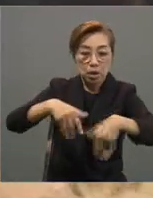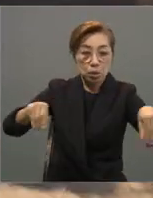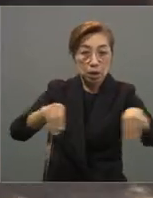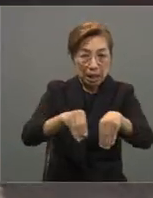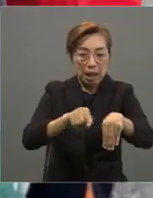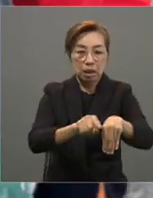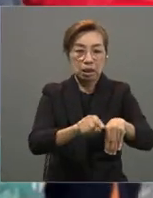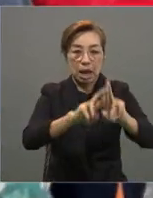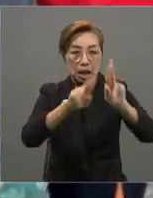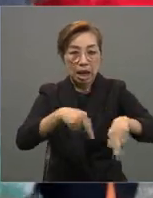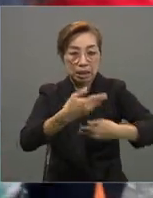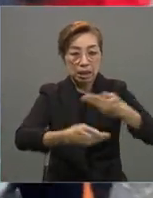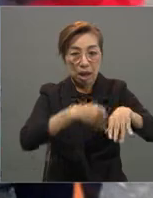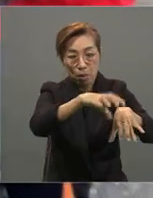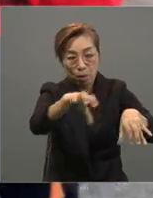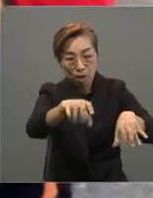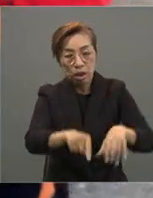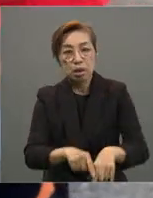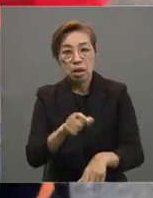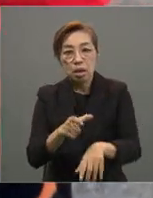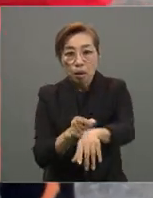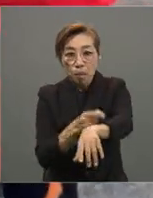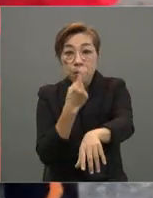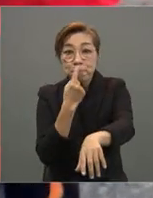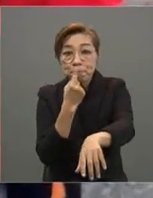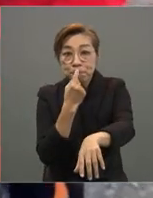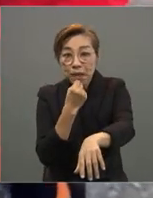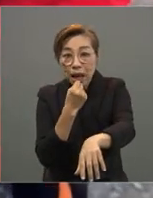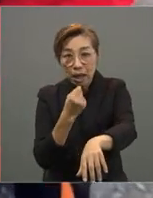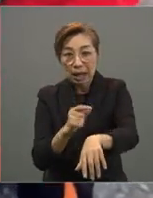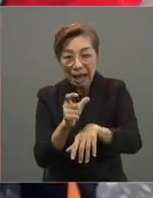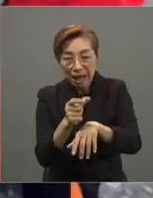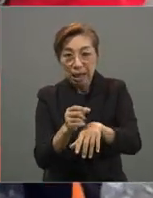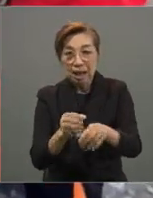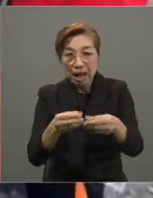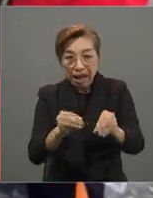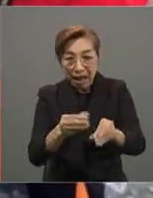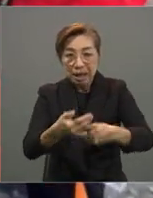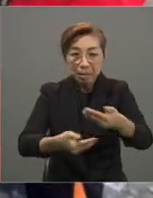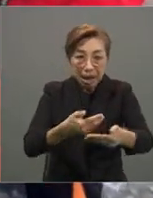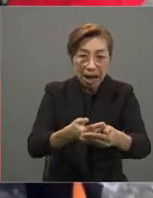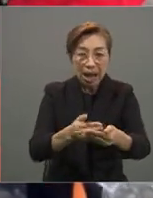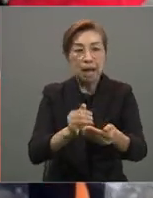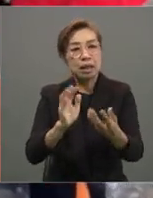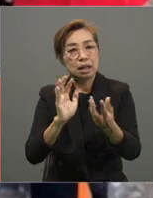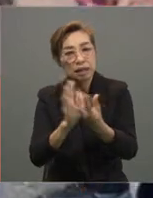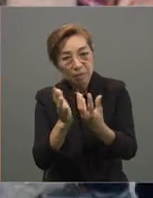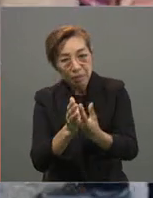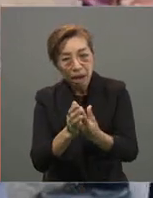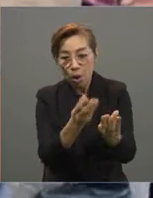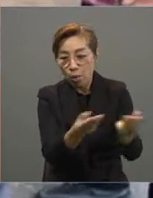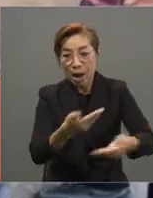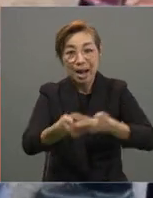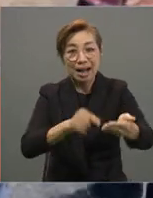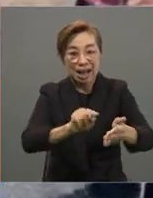นั้นโดยเฉพาะพ่อค้าแม่ค้าที่นำไข่มดแดงแล้วก็ผักหวานมาวางขายอยู่ริมถนนทางหลวงหมายเลข108สาย